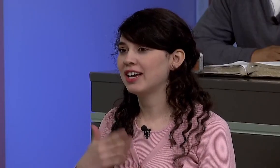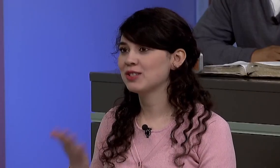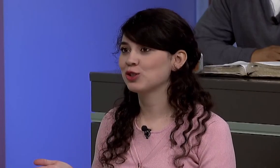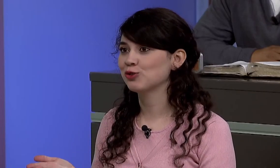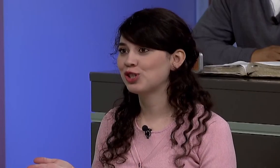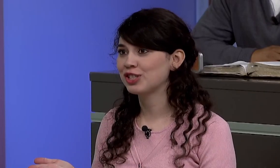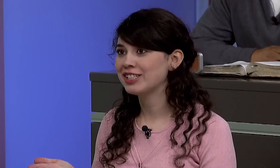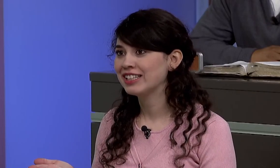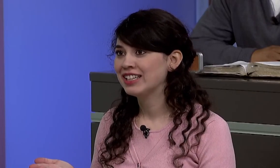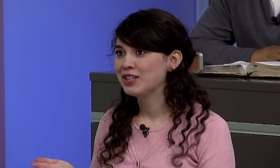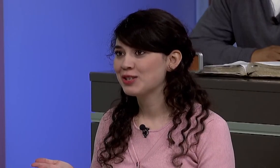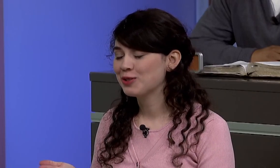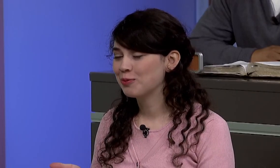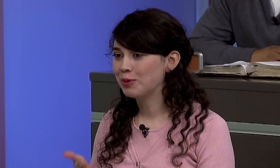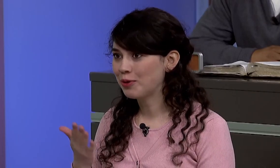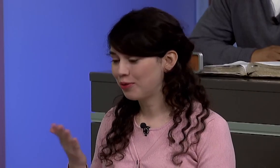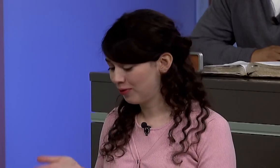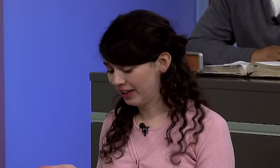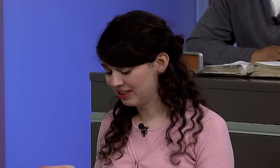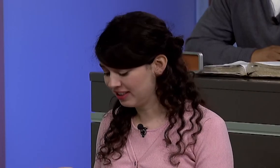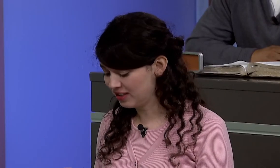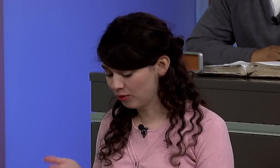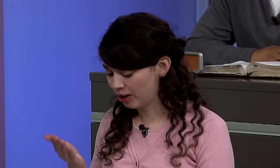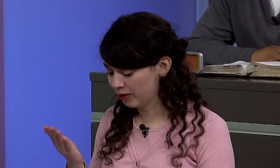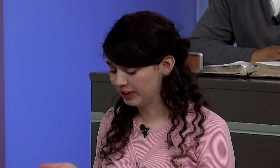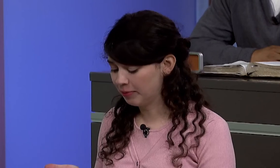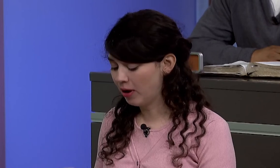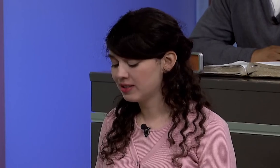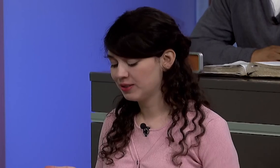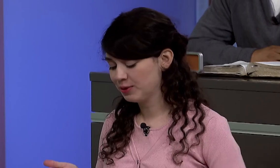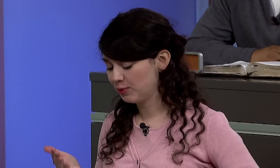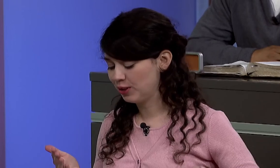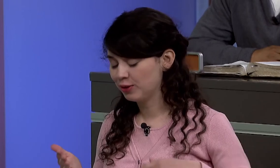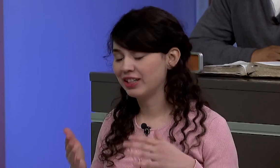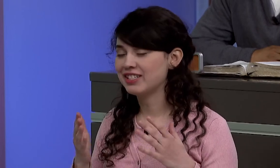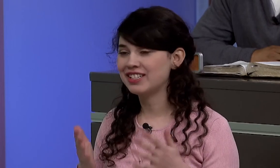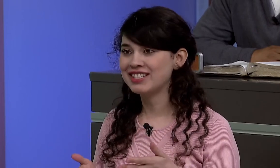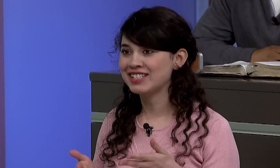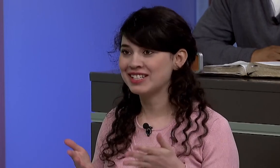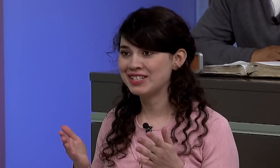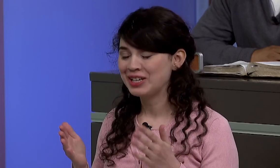Bóg miał dla nich wszystkich wyjście z trudnej sytuacji.